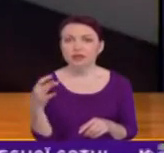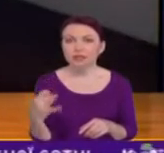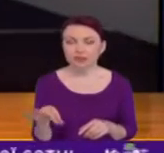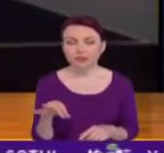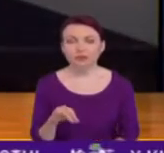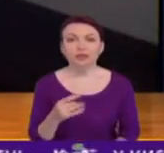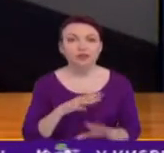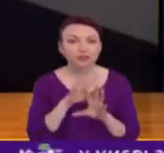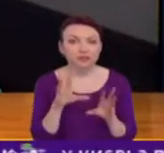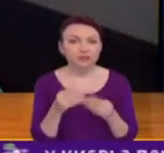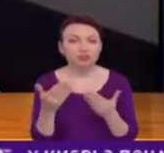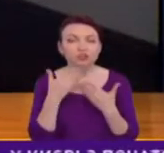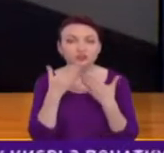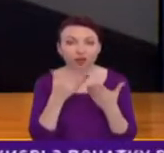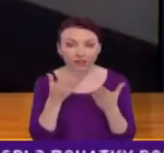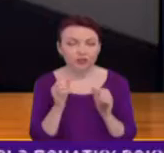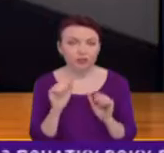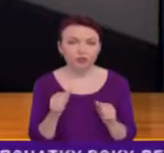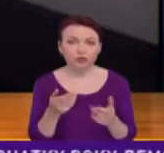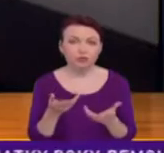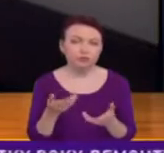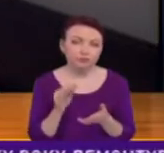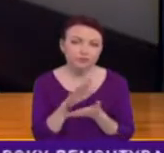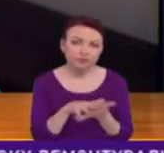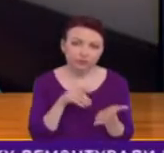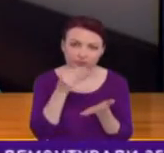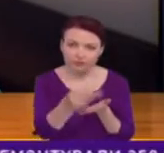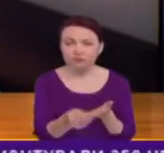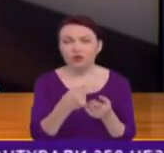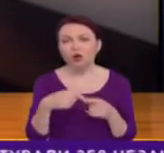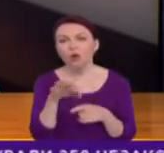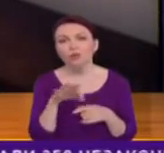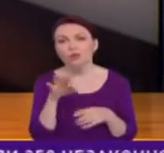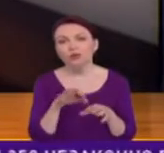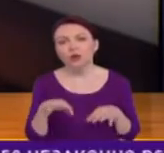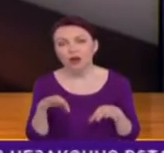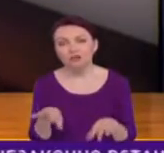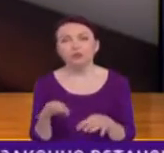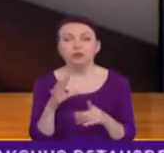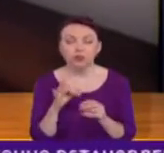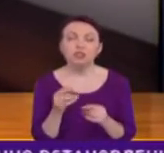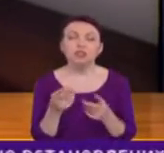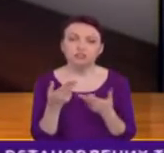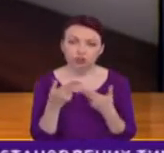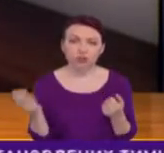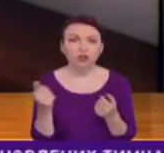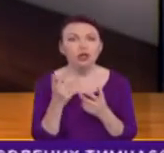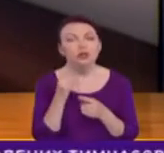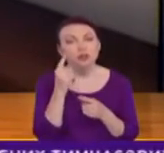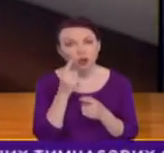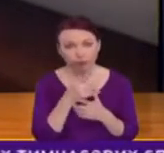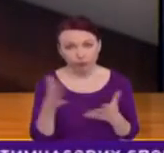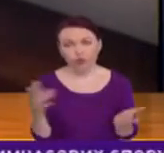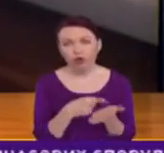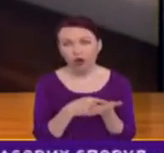ваші звернення, які стосуються будь-якої тематики, яка стосується транспорту. Ну і, звичайно, найбільше акценти щодо звернень до депутатської приймальні